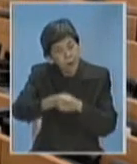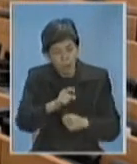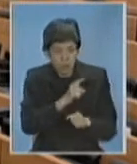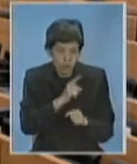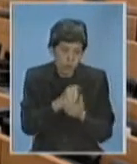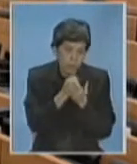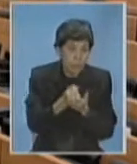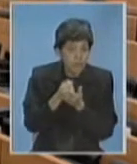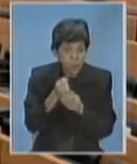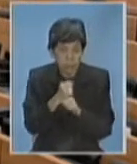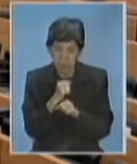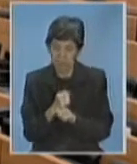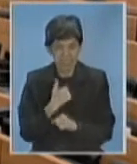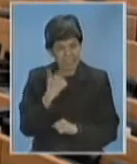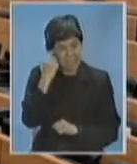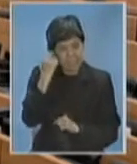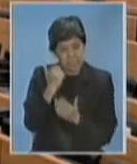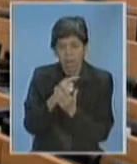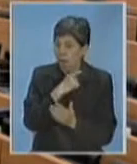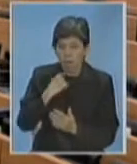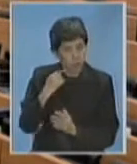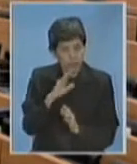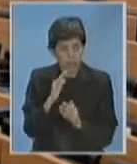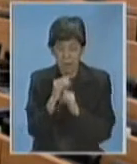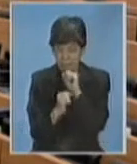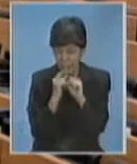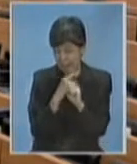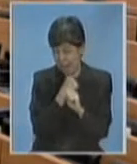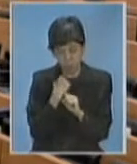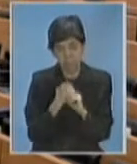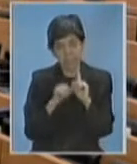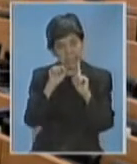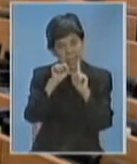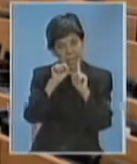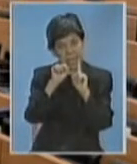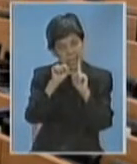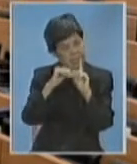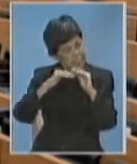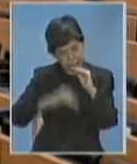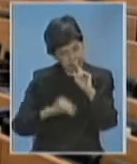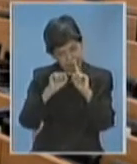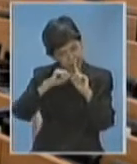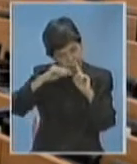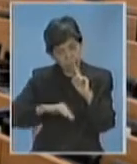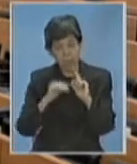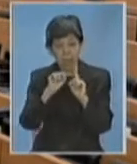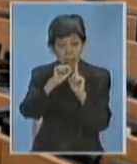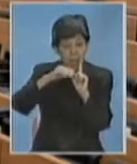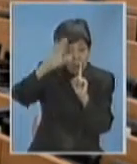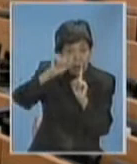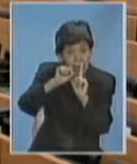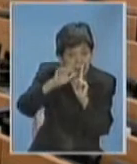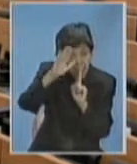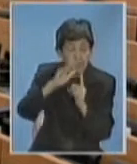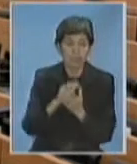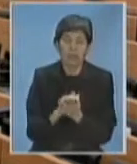พี่น้องเกษตรกรไม่ควรจะขาดทุนเกินปีละ 100,000 บาทค่ะถ้าขาดทุนเกินปีละ 100,000 บาท